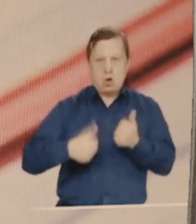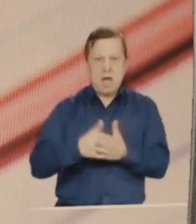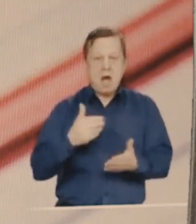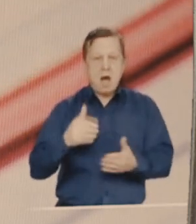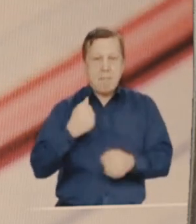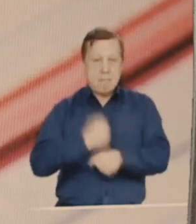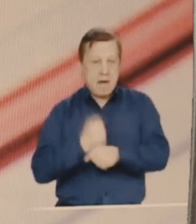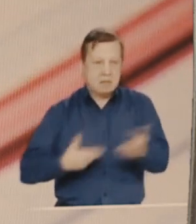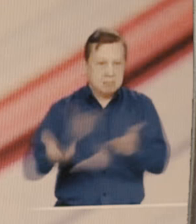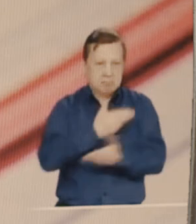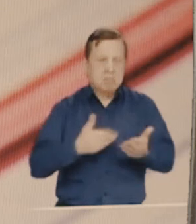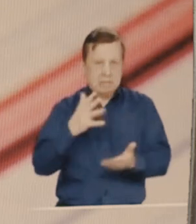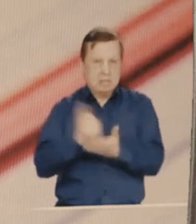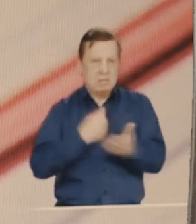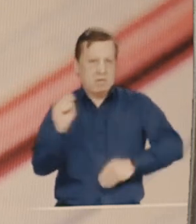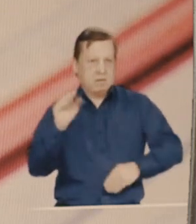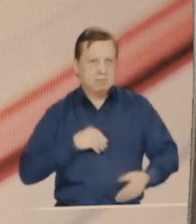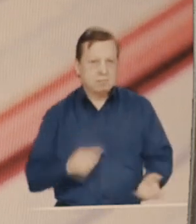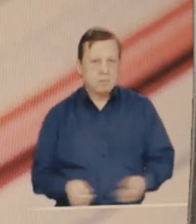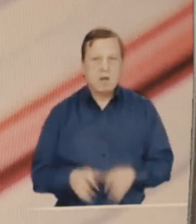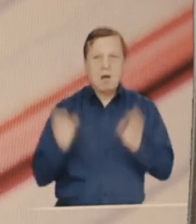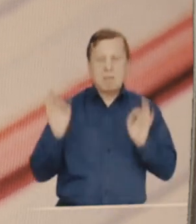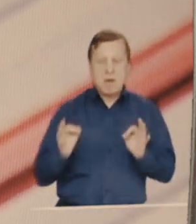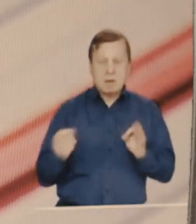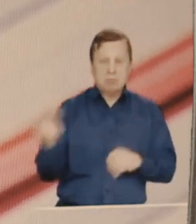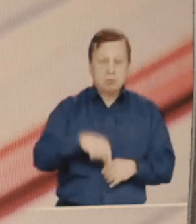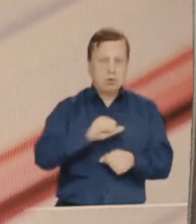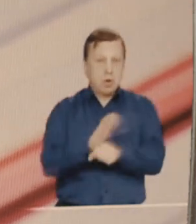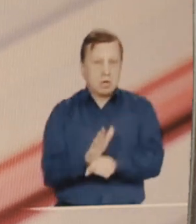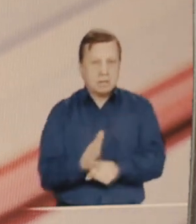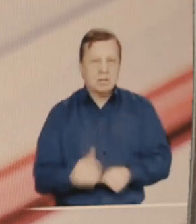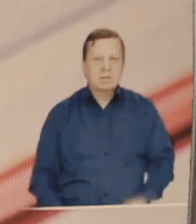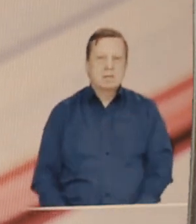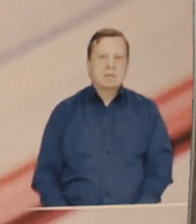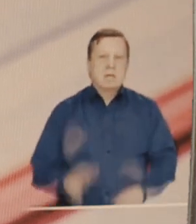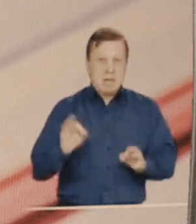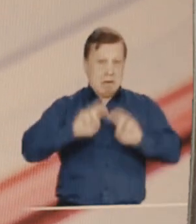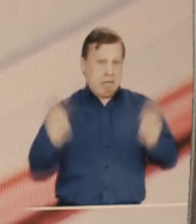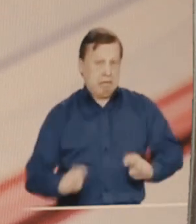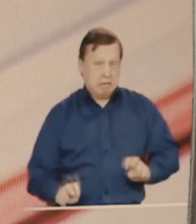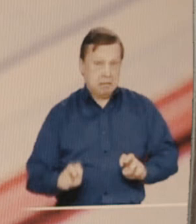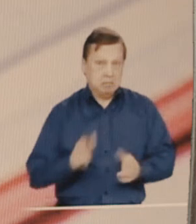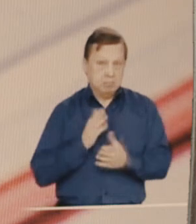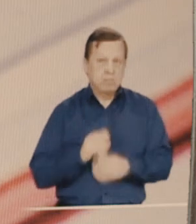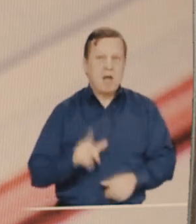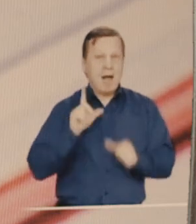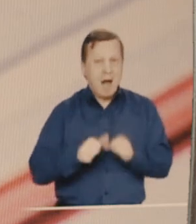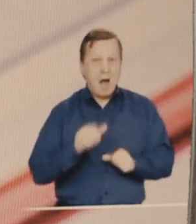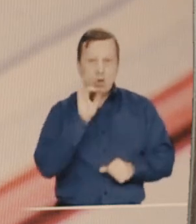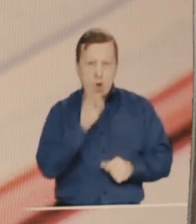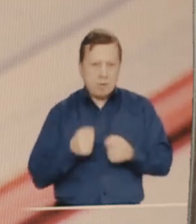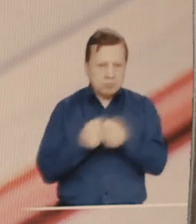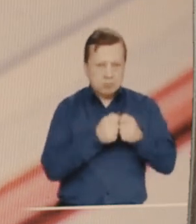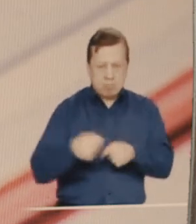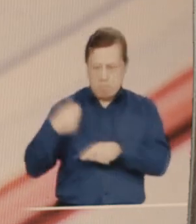więcej zarabiają. Teraz uderzył nas koronawirus. Chce nas wepchnąć w kryzys. Ale dzięki dobremu współdziałaniu